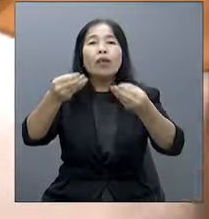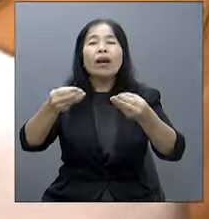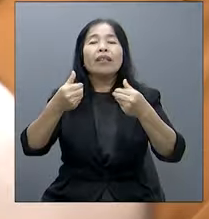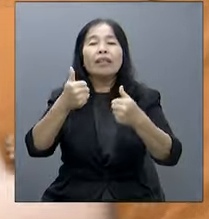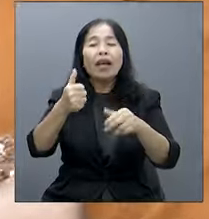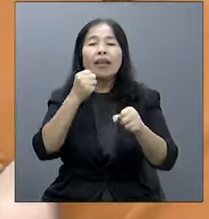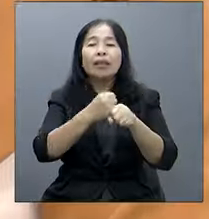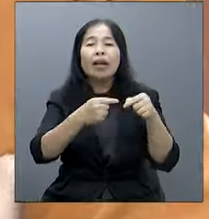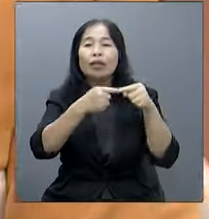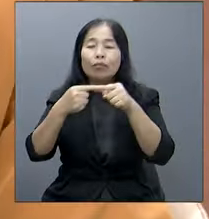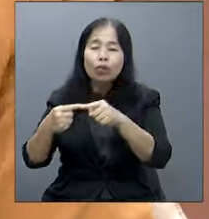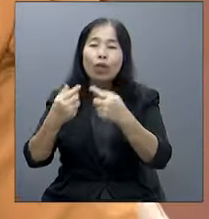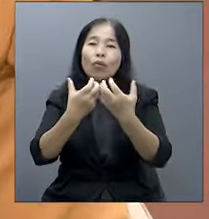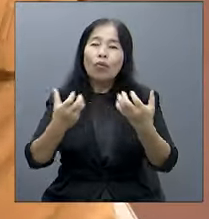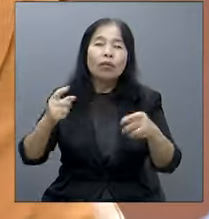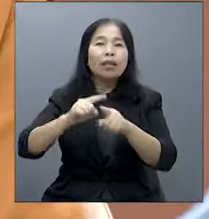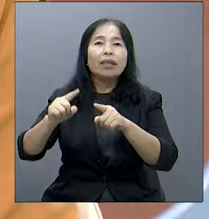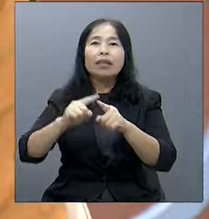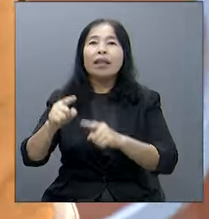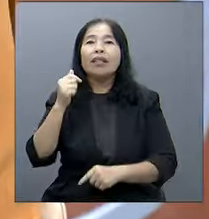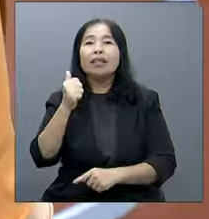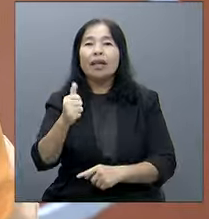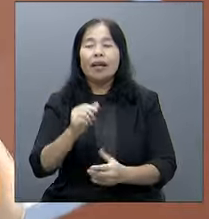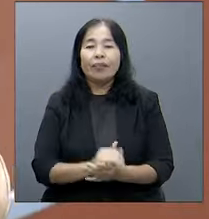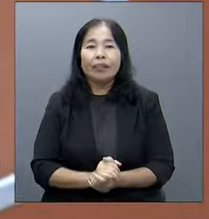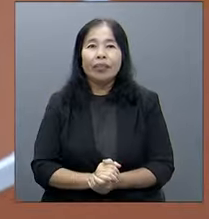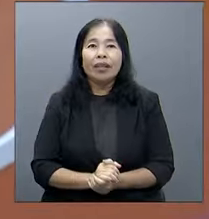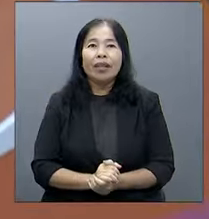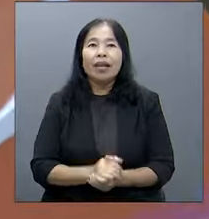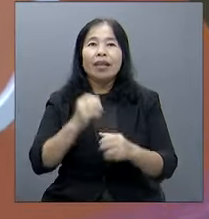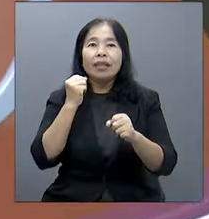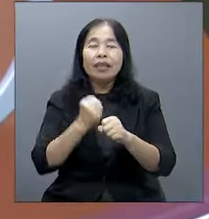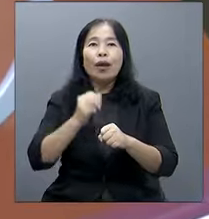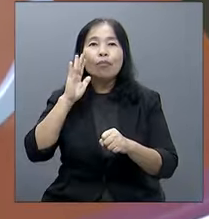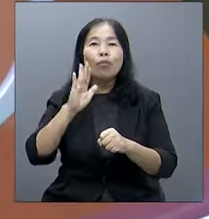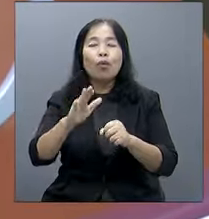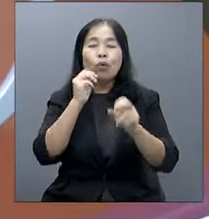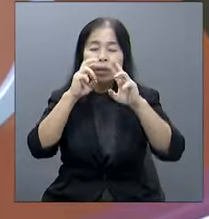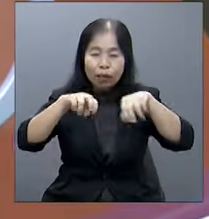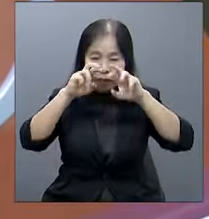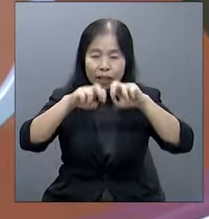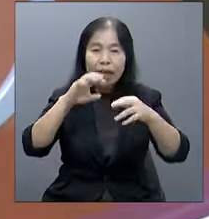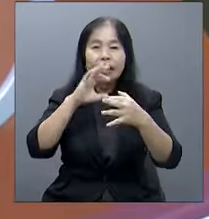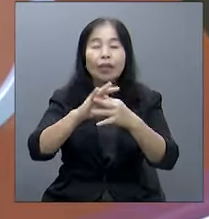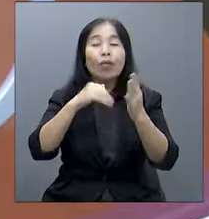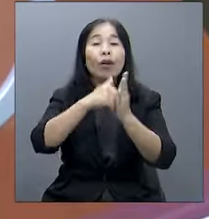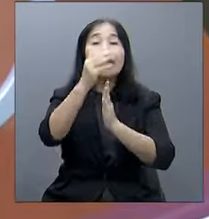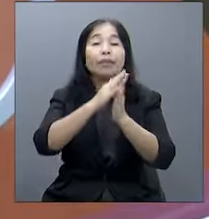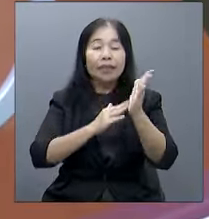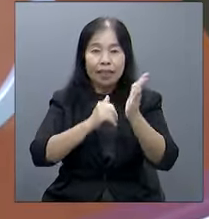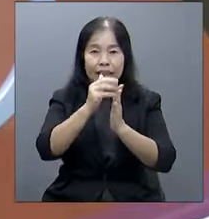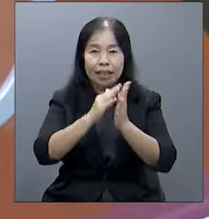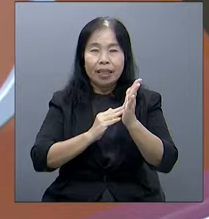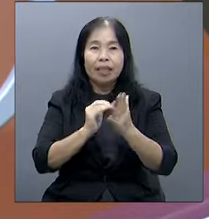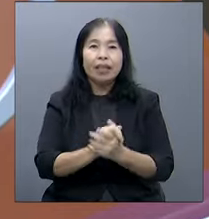่อยอดทําธรึทธิตทําผลิตภา์ได้เลยค่ะใช่แล้วค่ นี่คืออีหน่ผิผลนัของนวิจัยแล้็ทําสำหรงงานกวจัแงชาตินะคะ